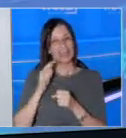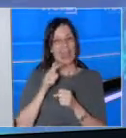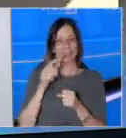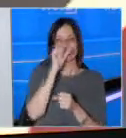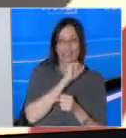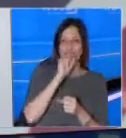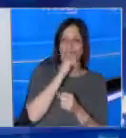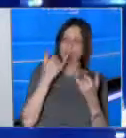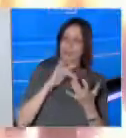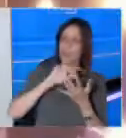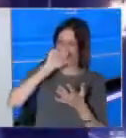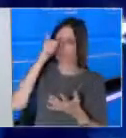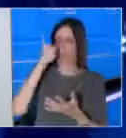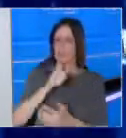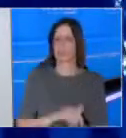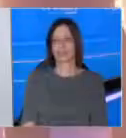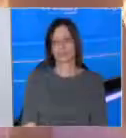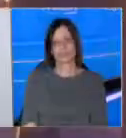הנה.